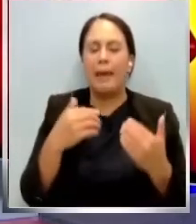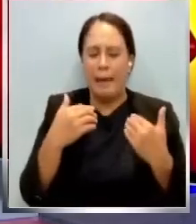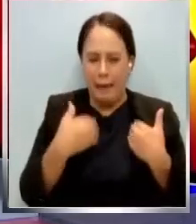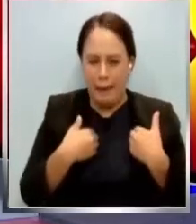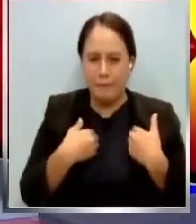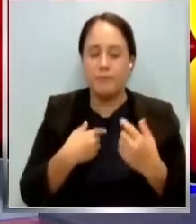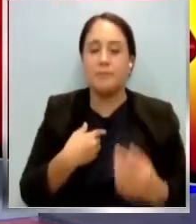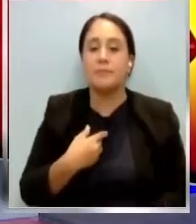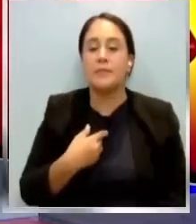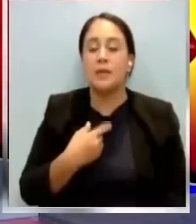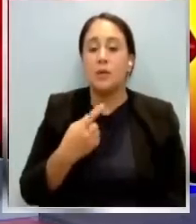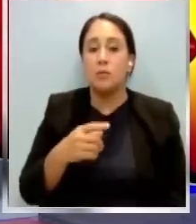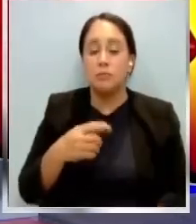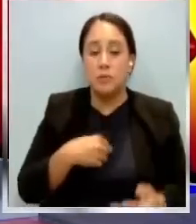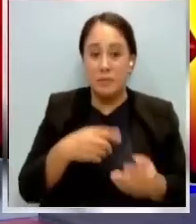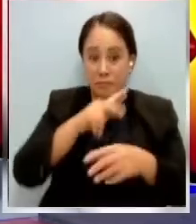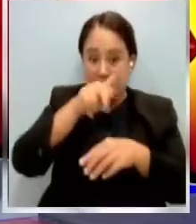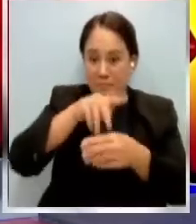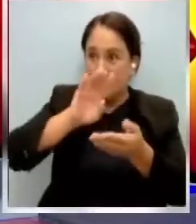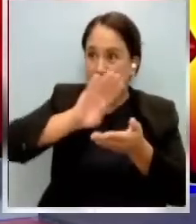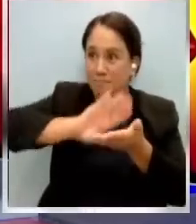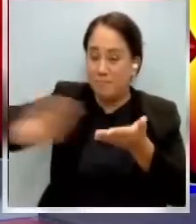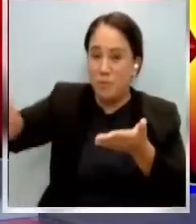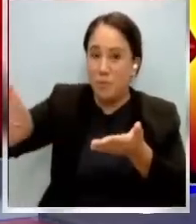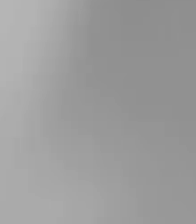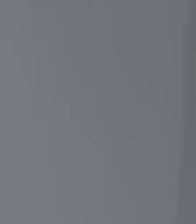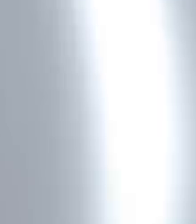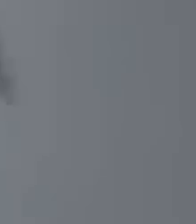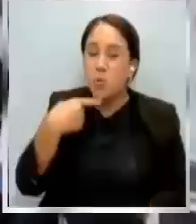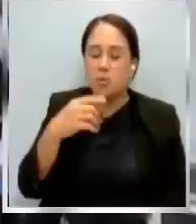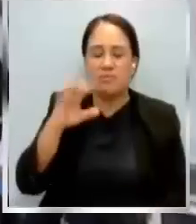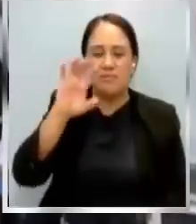mapadeport ito. Diyan ang tinutukan ni Nelson Canla.